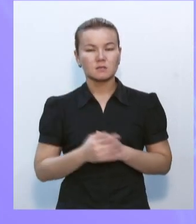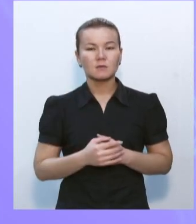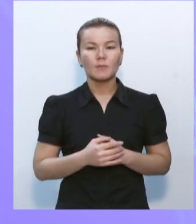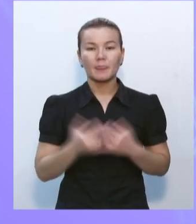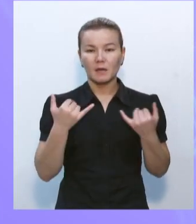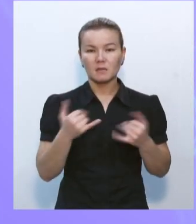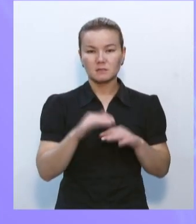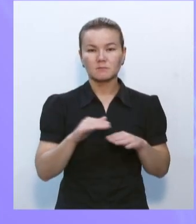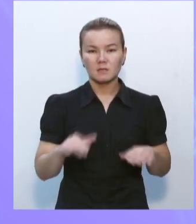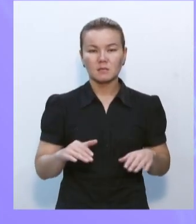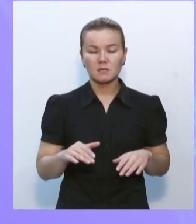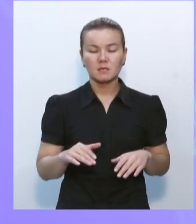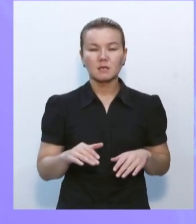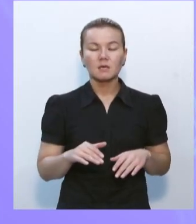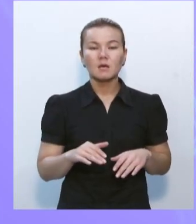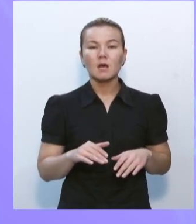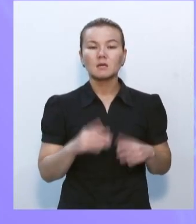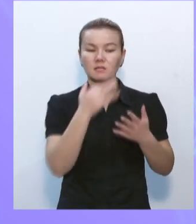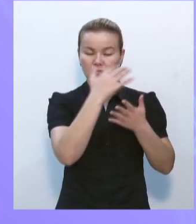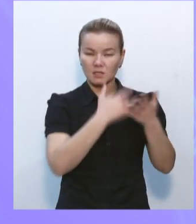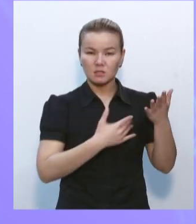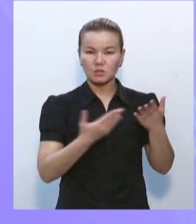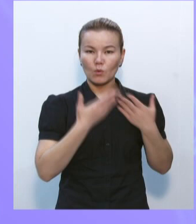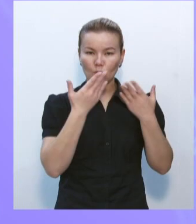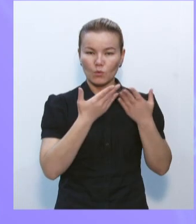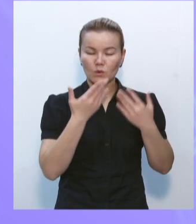Азыр балдар, текстти окугула.